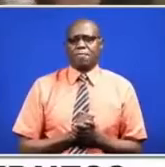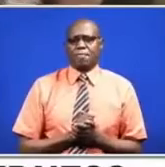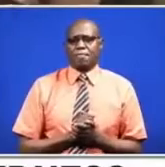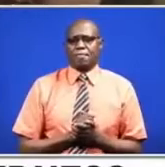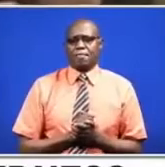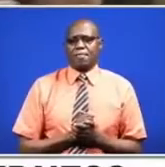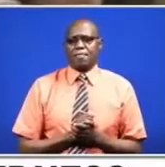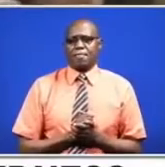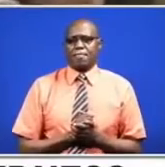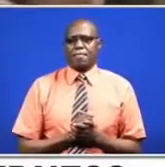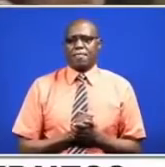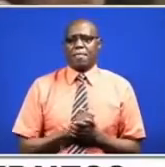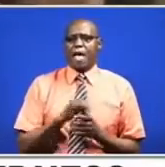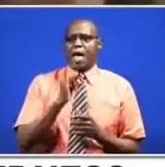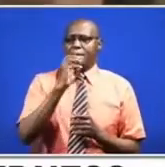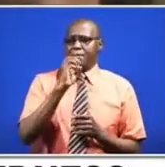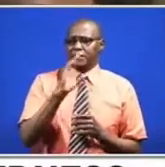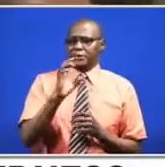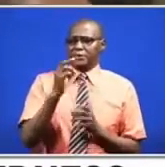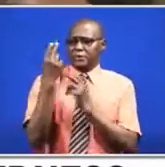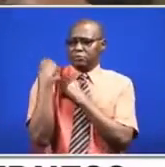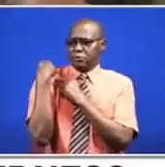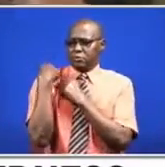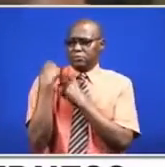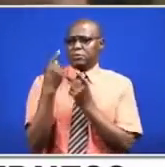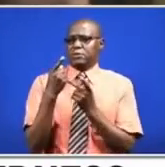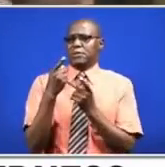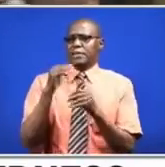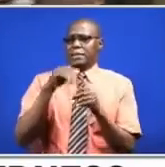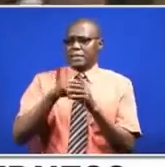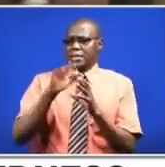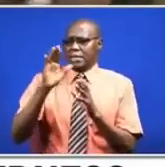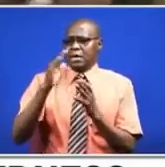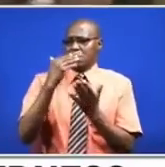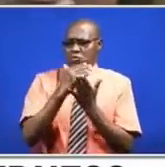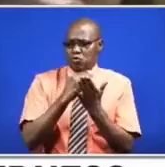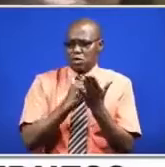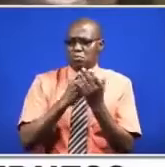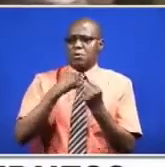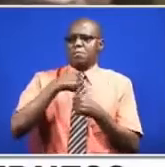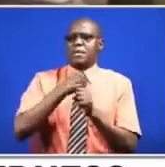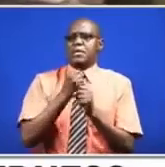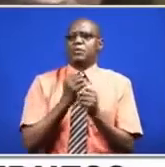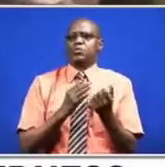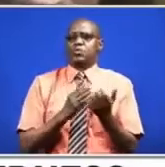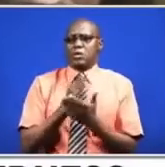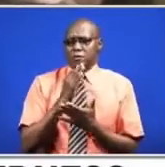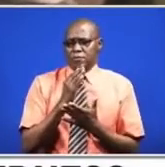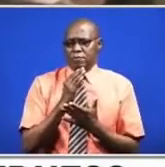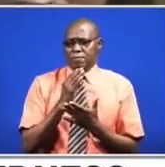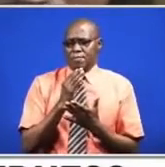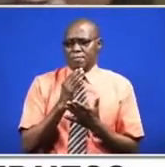isituhutubie tu na kutupa hakikisho, lakini kwa mikakati yao wahakishe kwamba